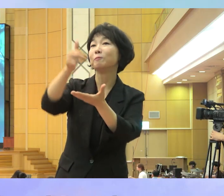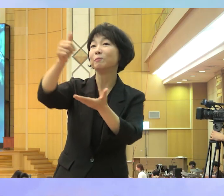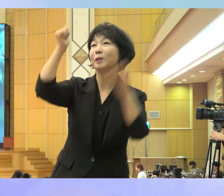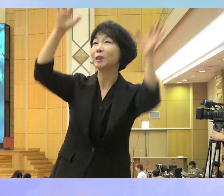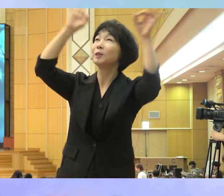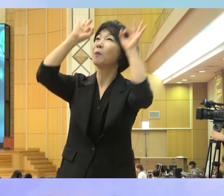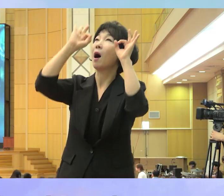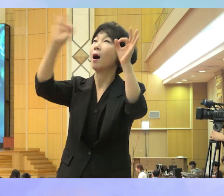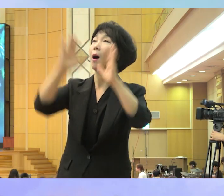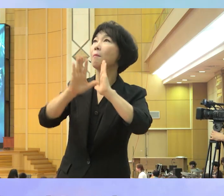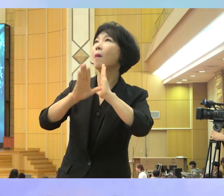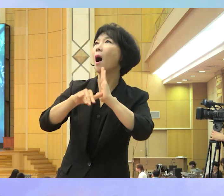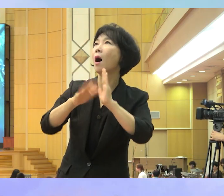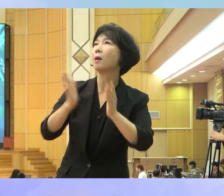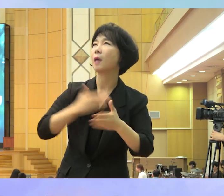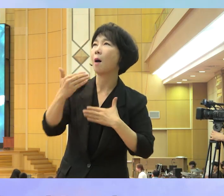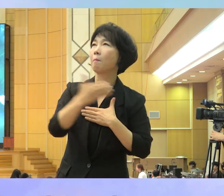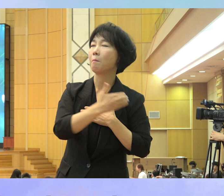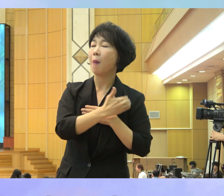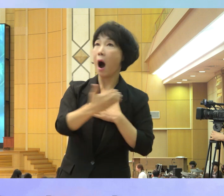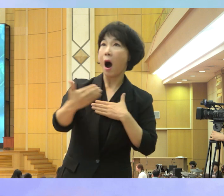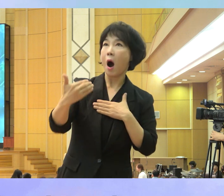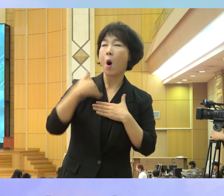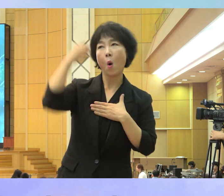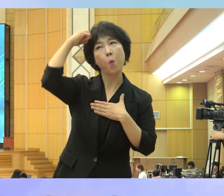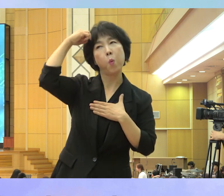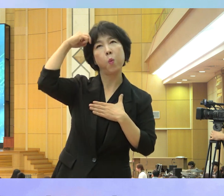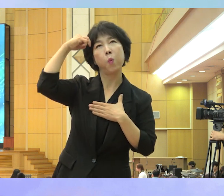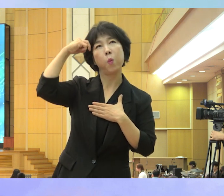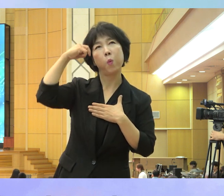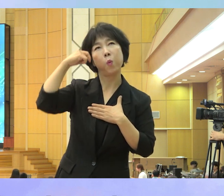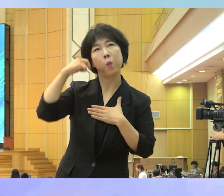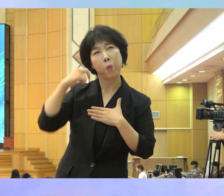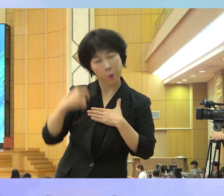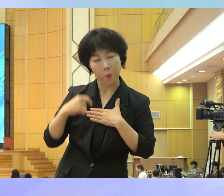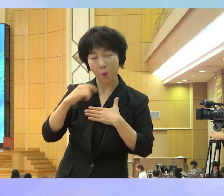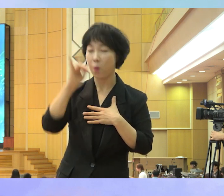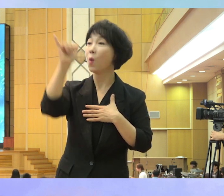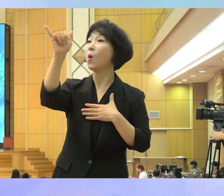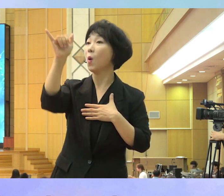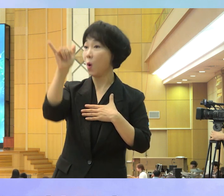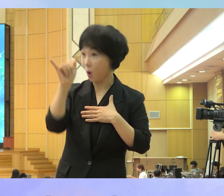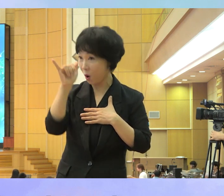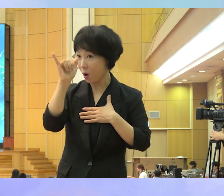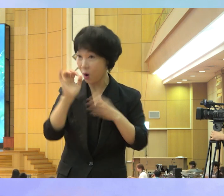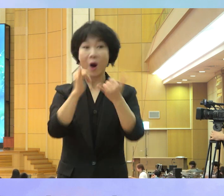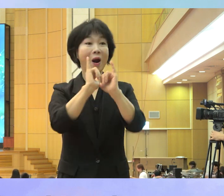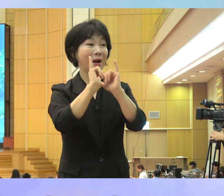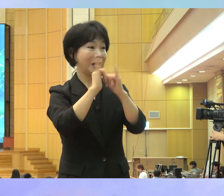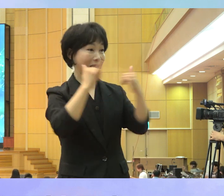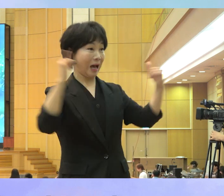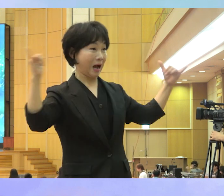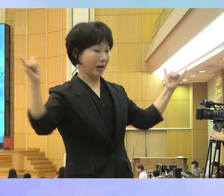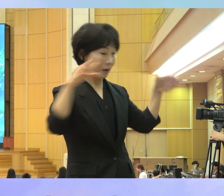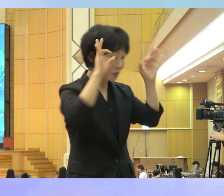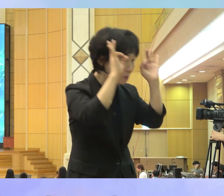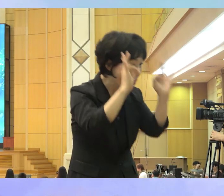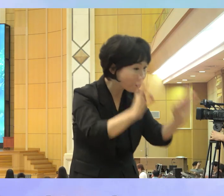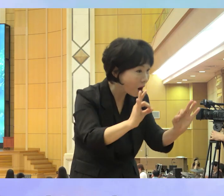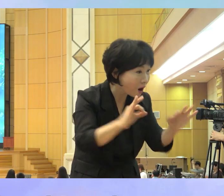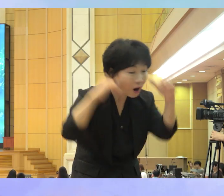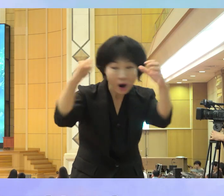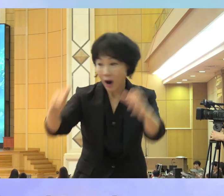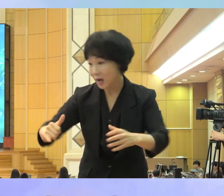하나님 그분을 뵐 때 나는 만족하였네. 사람을 보며